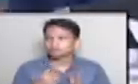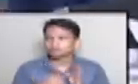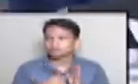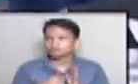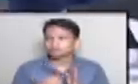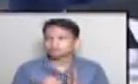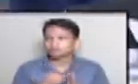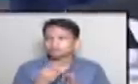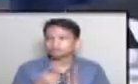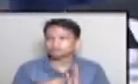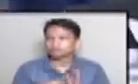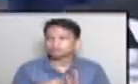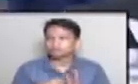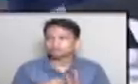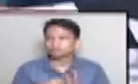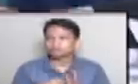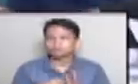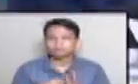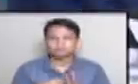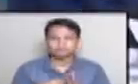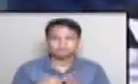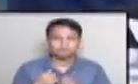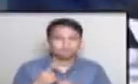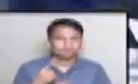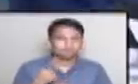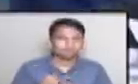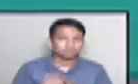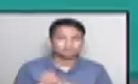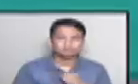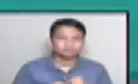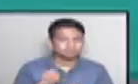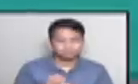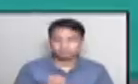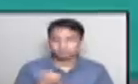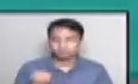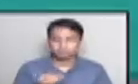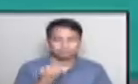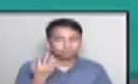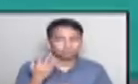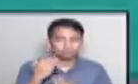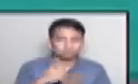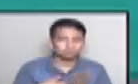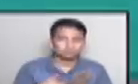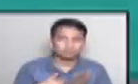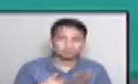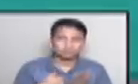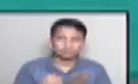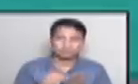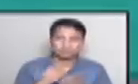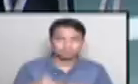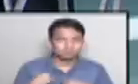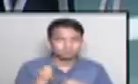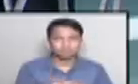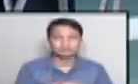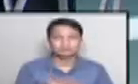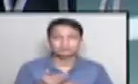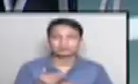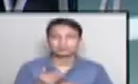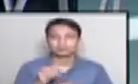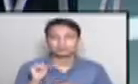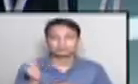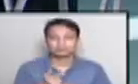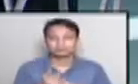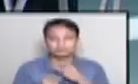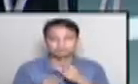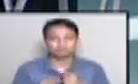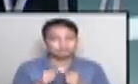ba kayong trabaho, ilang taon? Kulang-kulang isang taon, sir. Kulang-kulang isang taon. Tuwing sweldo, kwentahin nyo magkano ba yung nabawas. Ibibigay sa inyo yung buong-buo. Dahil kung